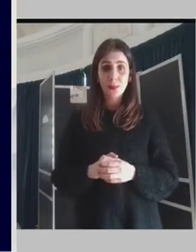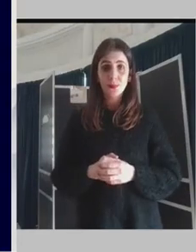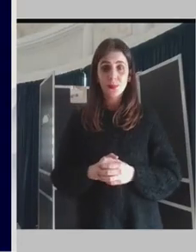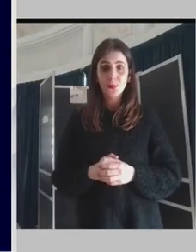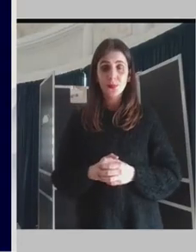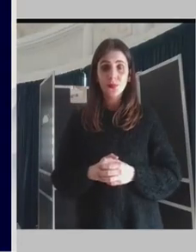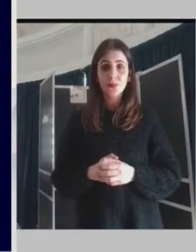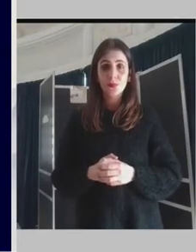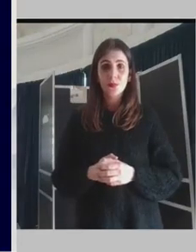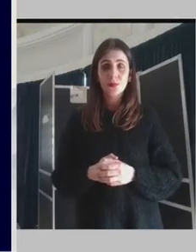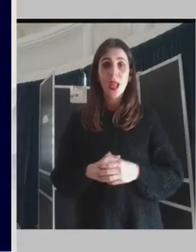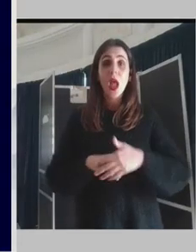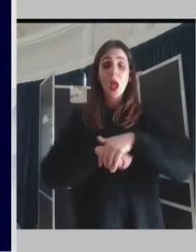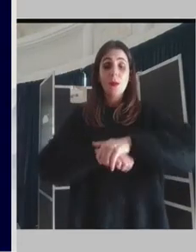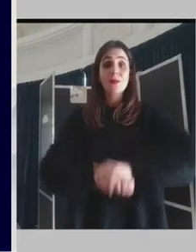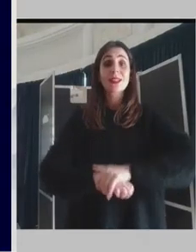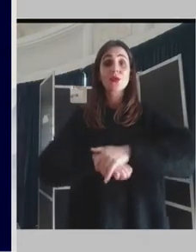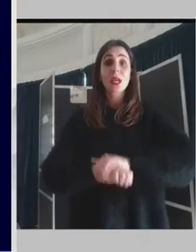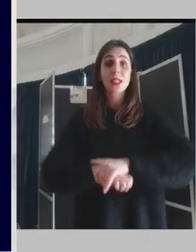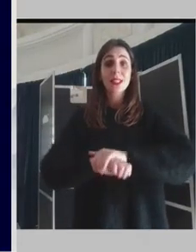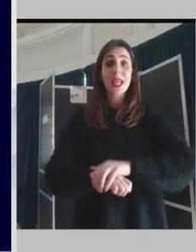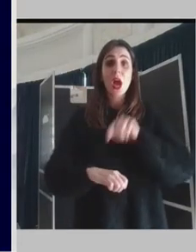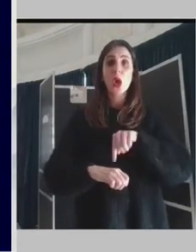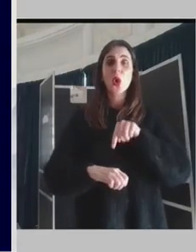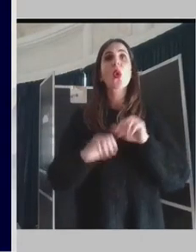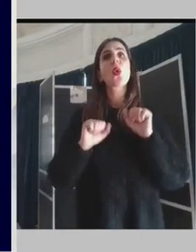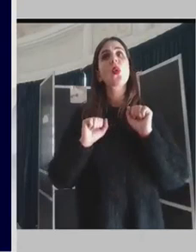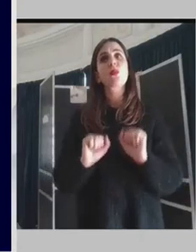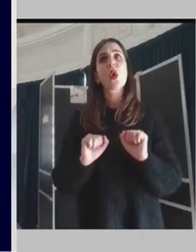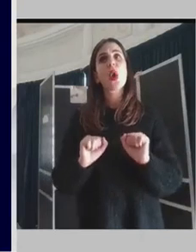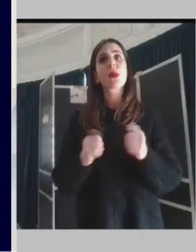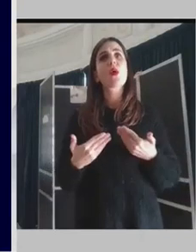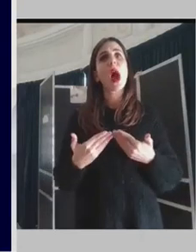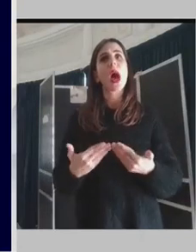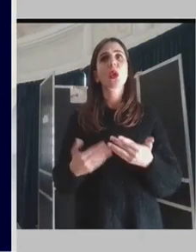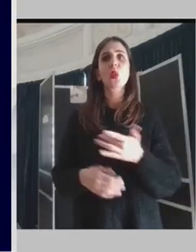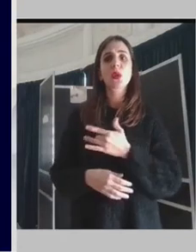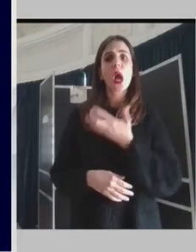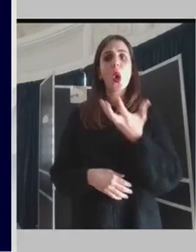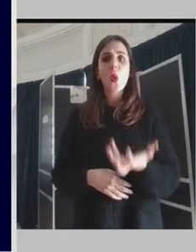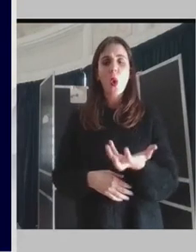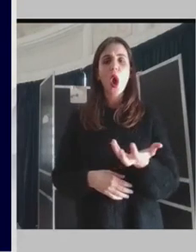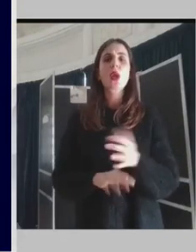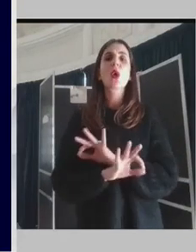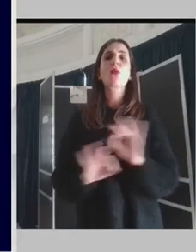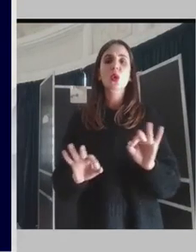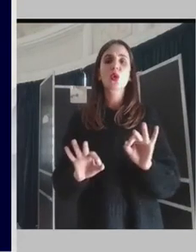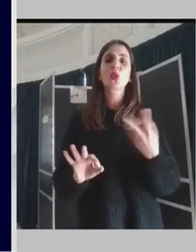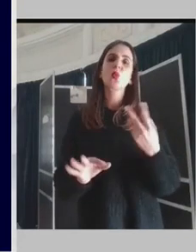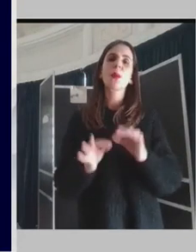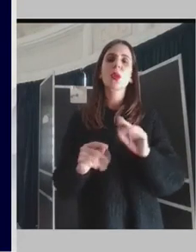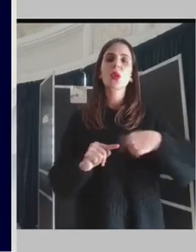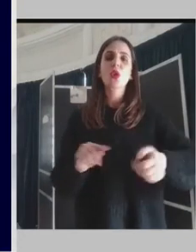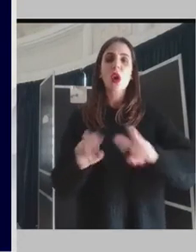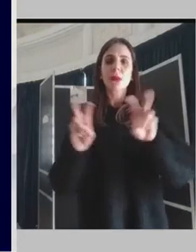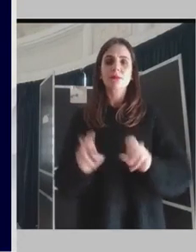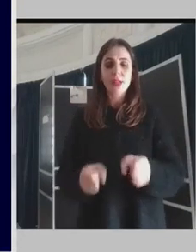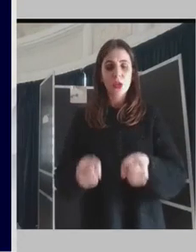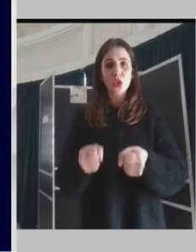Quindi il massaggio cardiaco può mettere il cuore nelle condizioni di ricevere la scossa 2 minuti dopo. Quindi